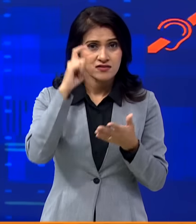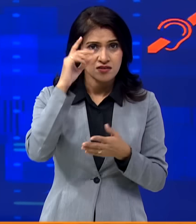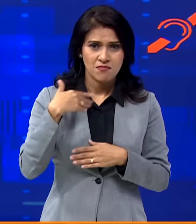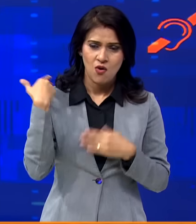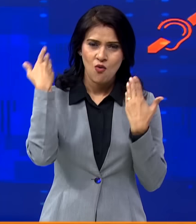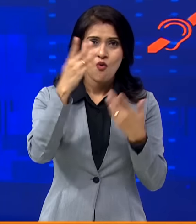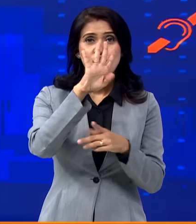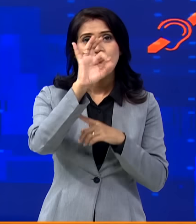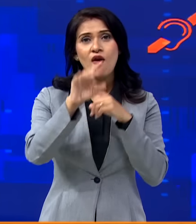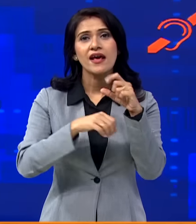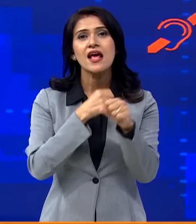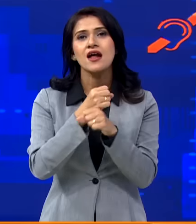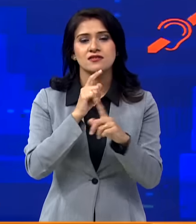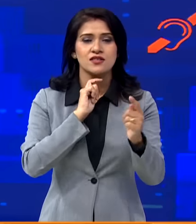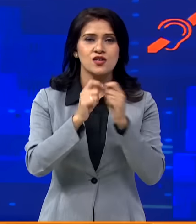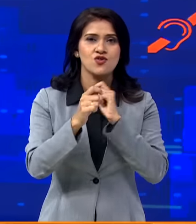नहीं